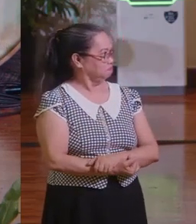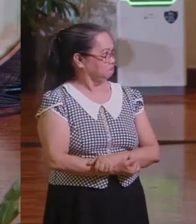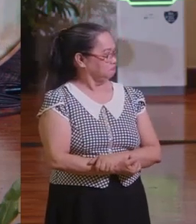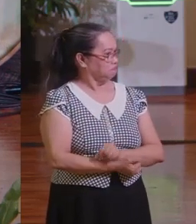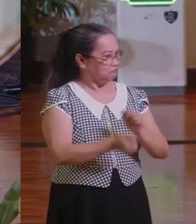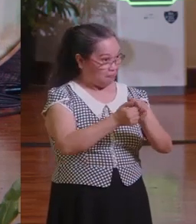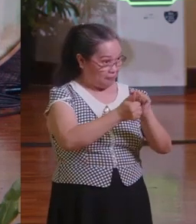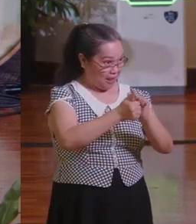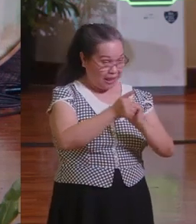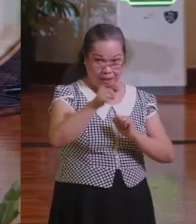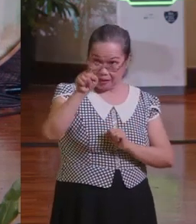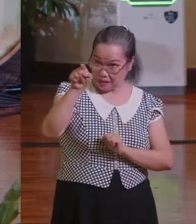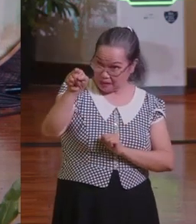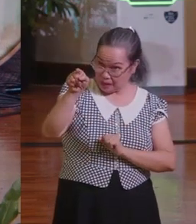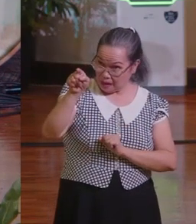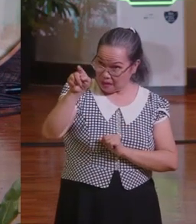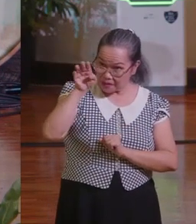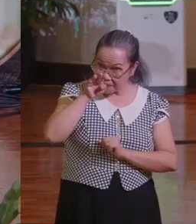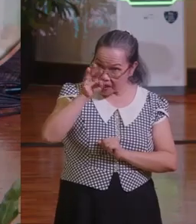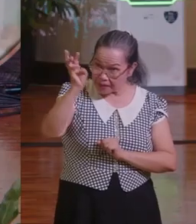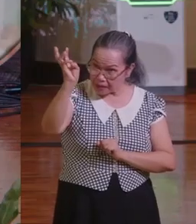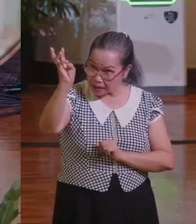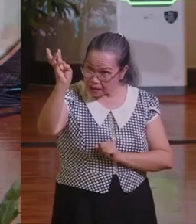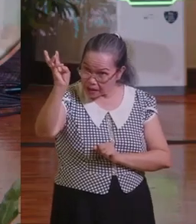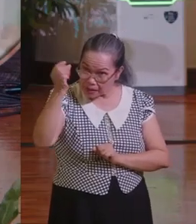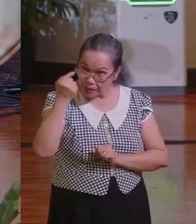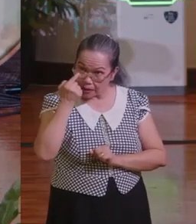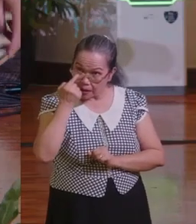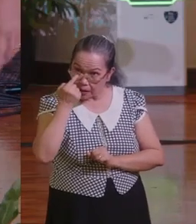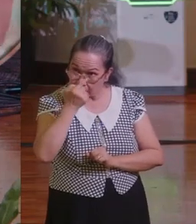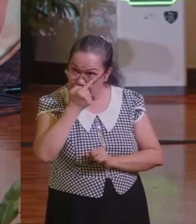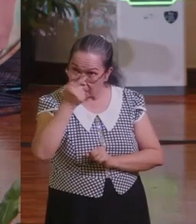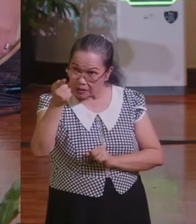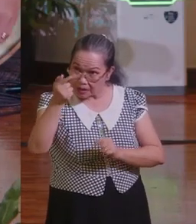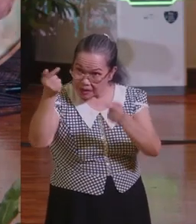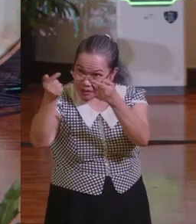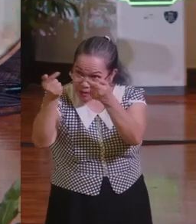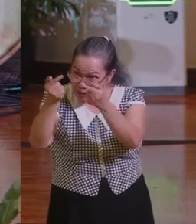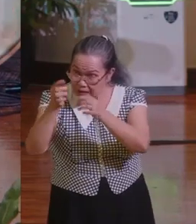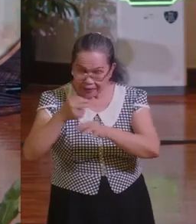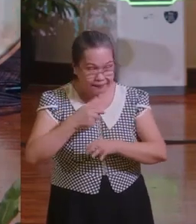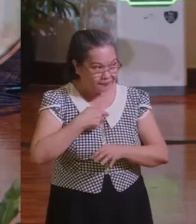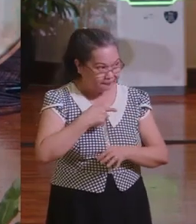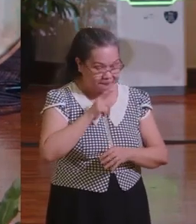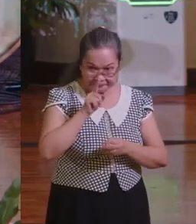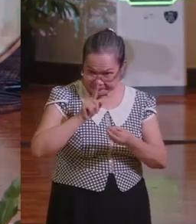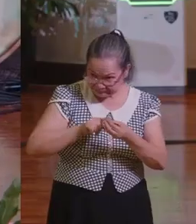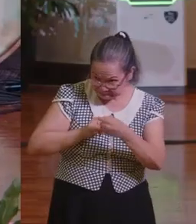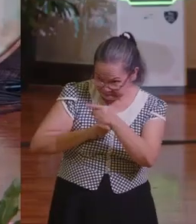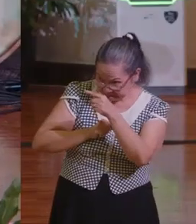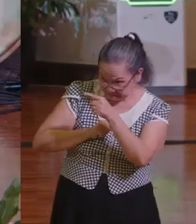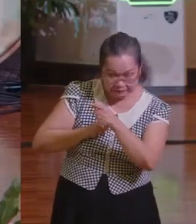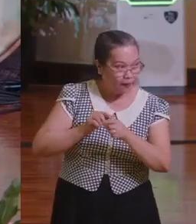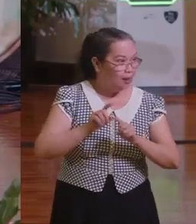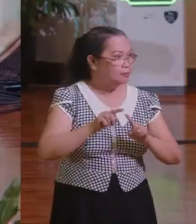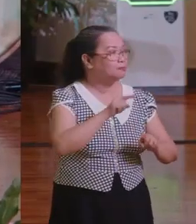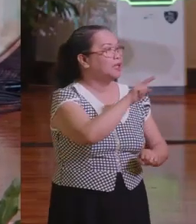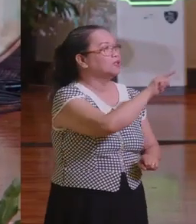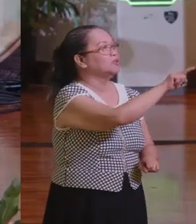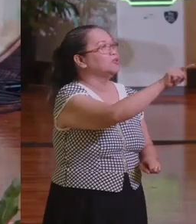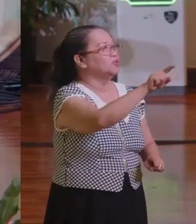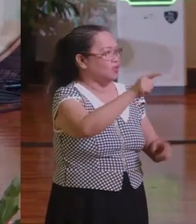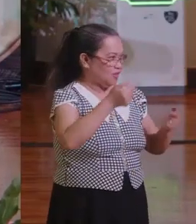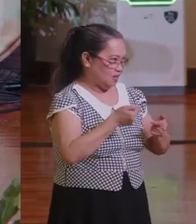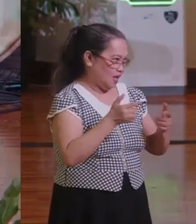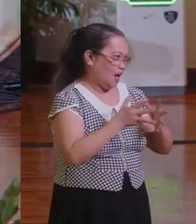maliit na puwing, yung kasalanan na yon na inyong pinupuna kuminsan sa inyong kapwa, isang malaking troso sa inyong